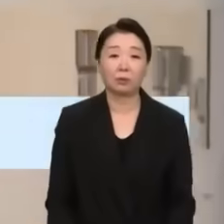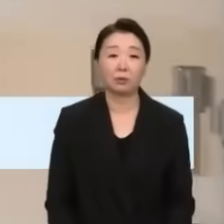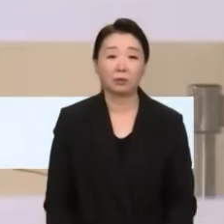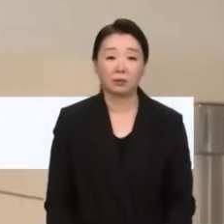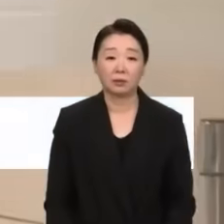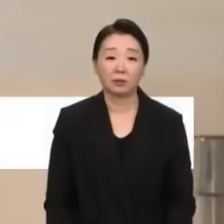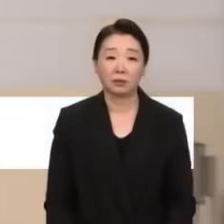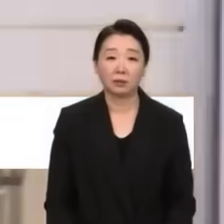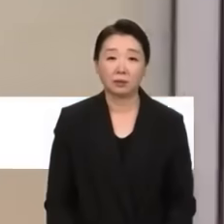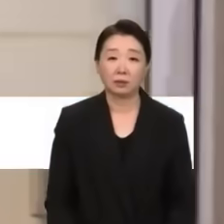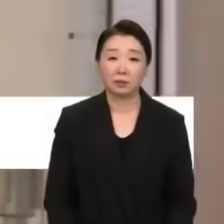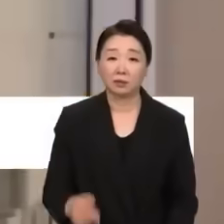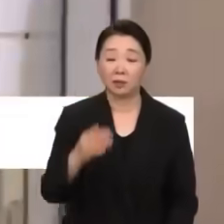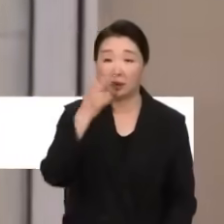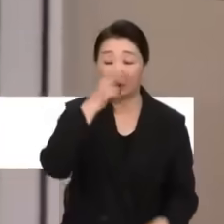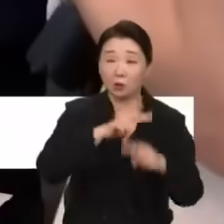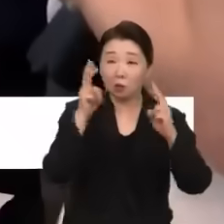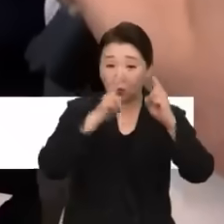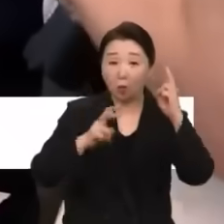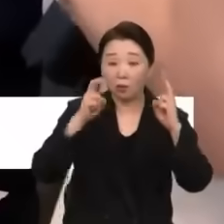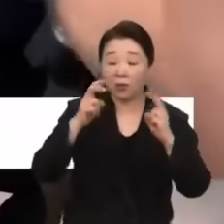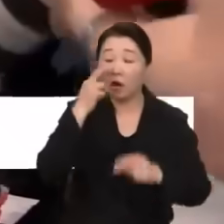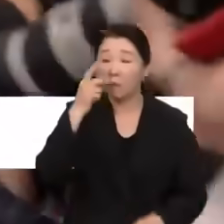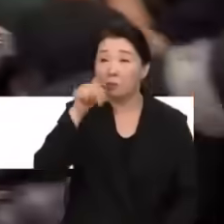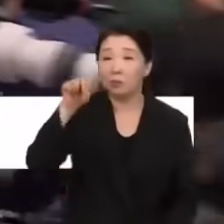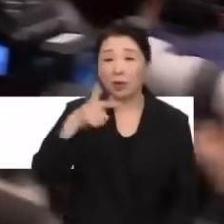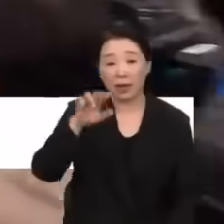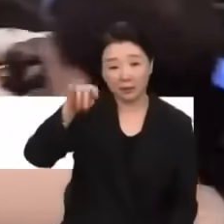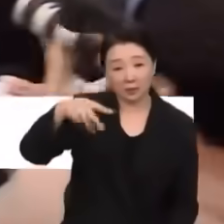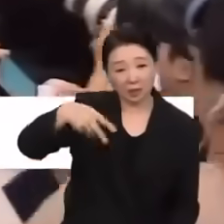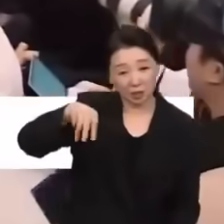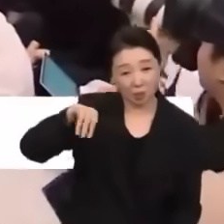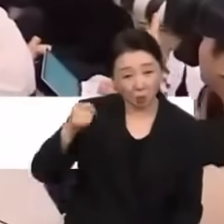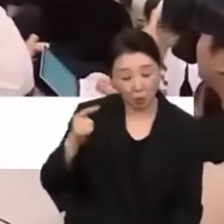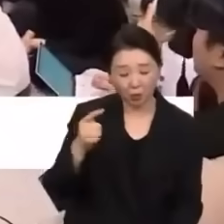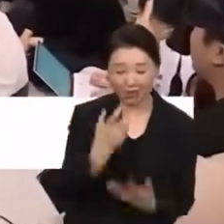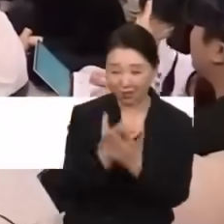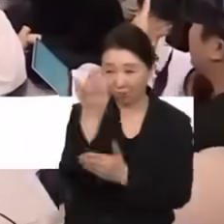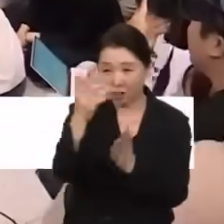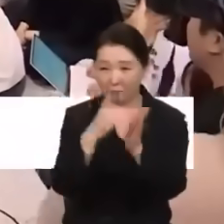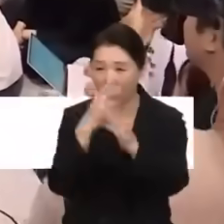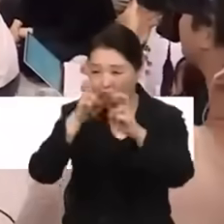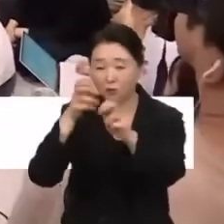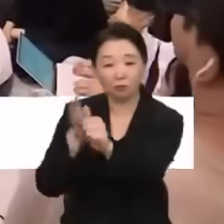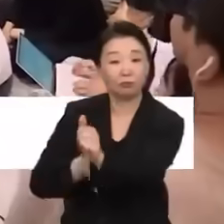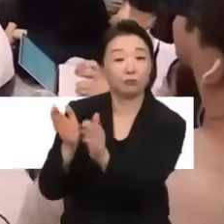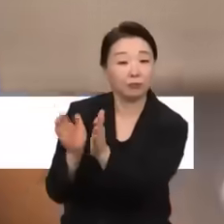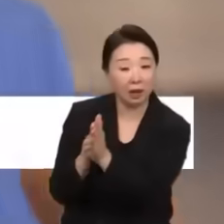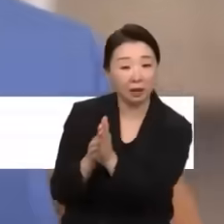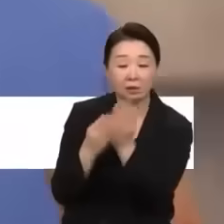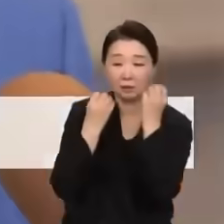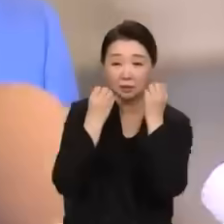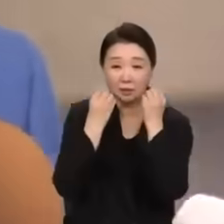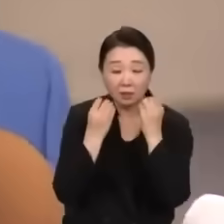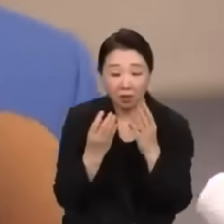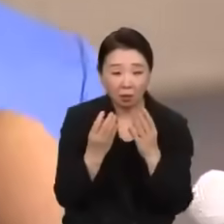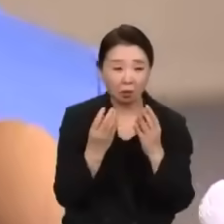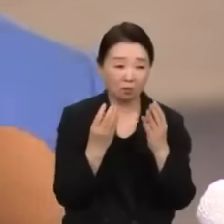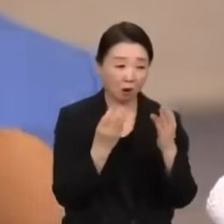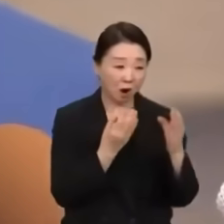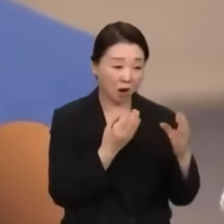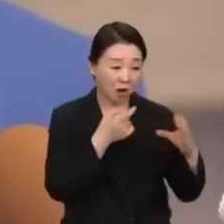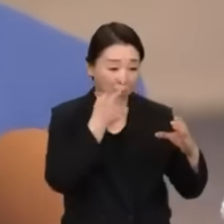2월 석유공사가 미국 액트 지오에 그간의 자료와 추가 탐사자를 넘겨 분석을 의뢰했고 새로운 유망 구조를